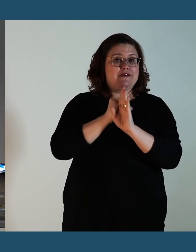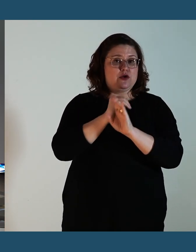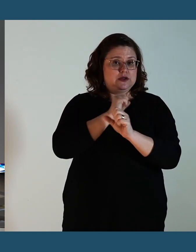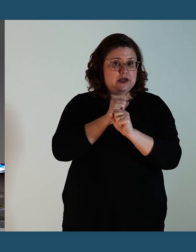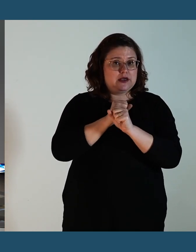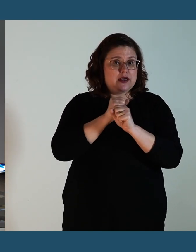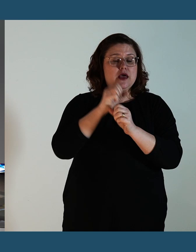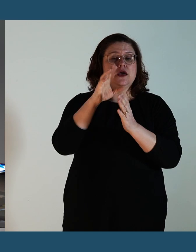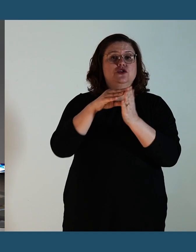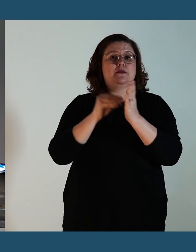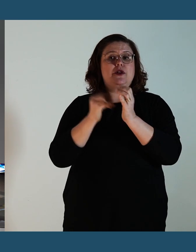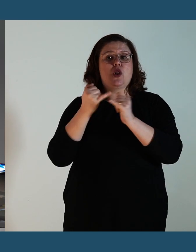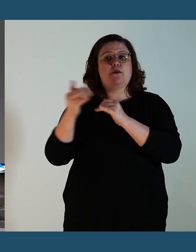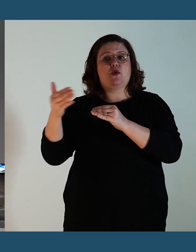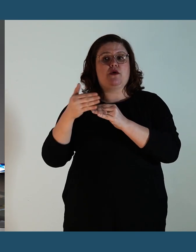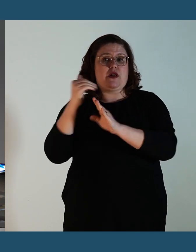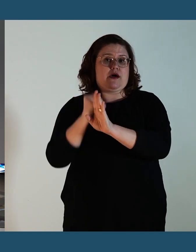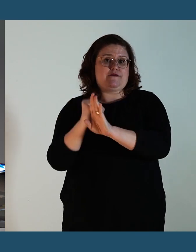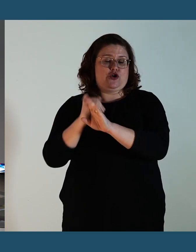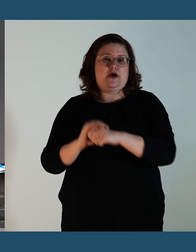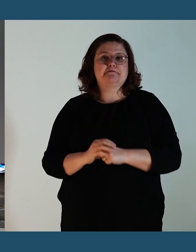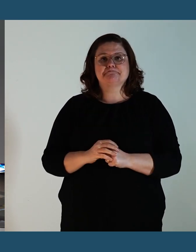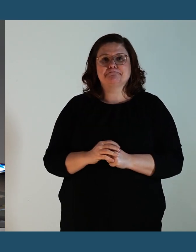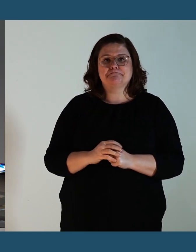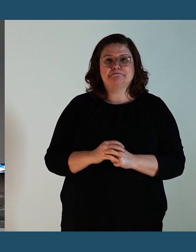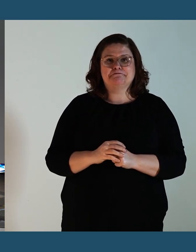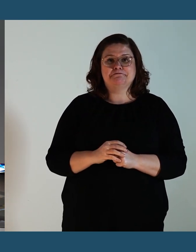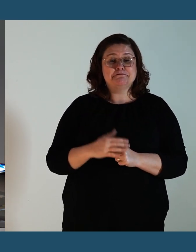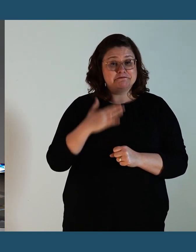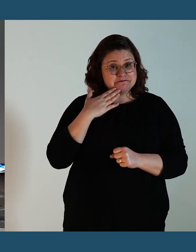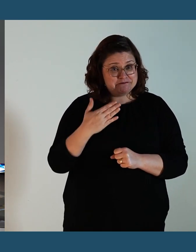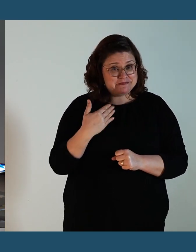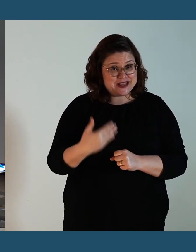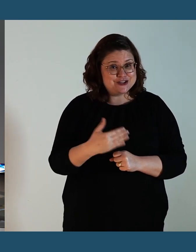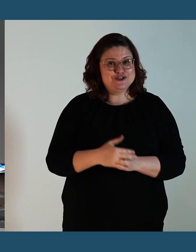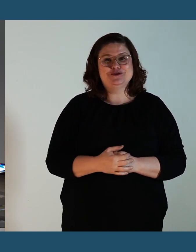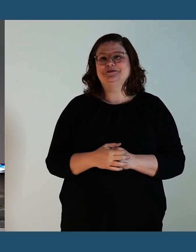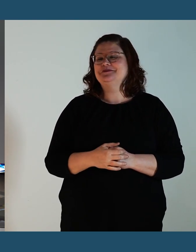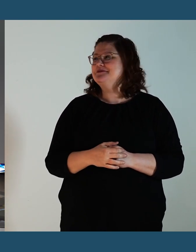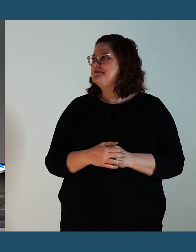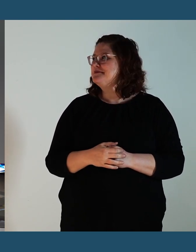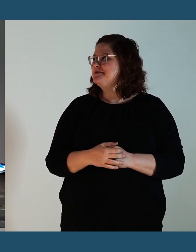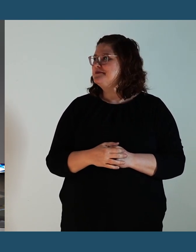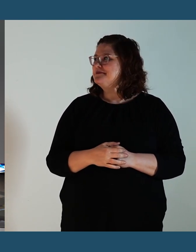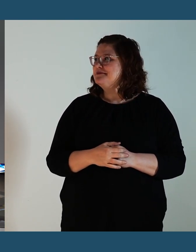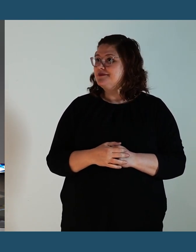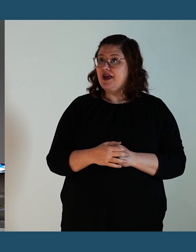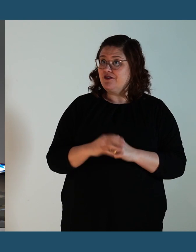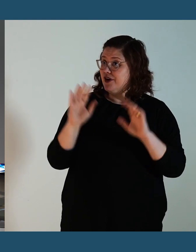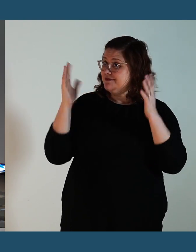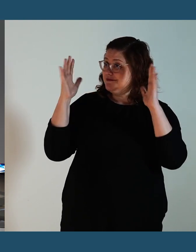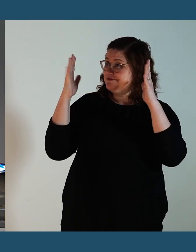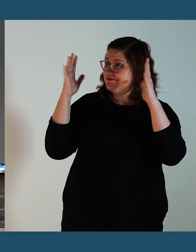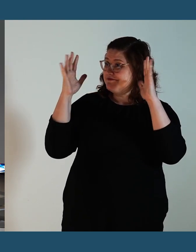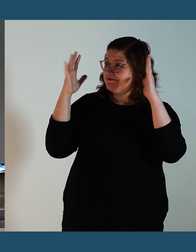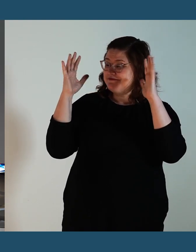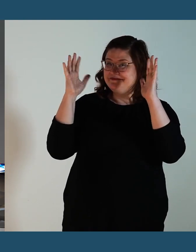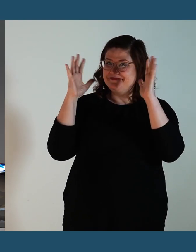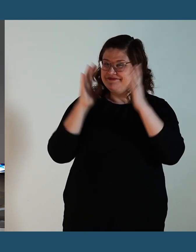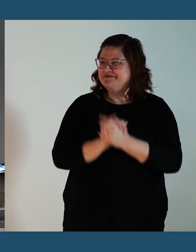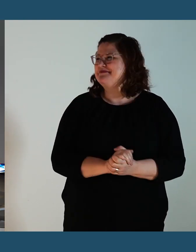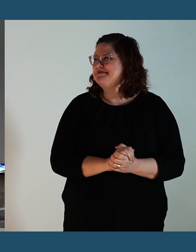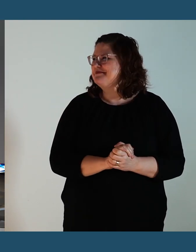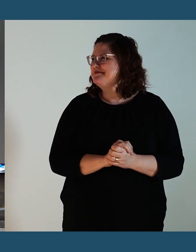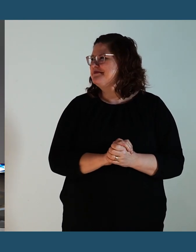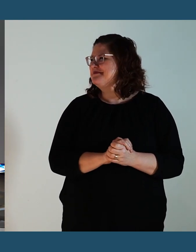toimenpiteen tuloksia loppukaudella. Hyvä, kiitos. Ehkä näille voi antaa pienet aplodit, jos yhtään siltä